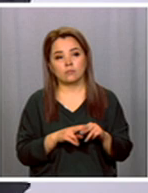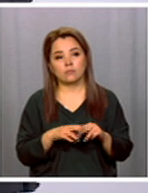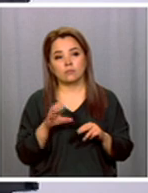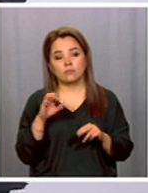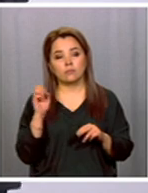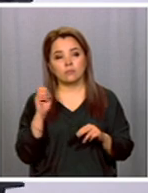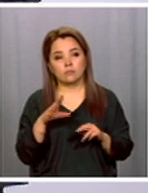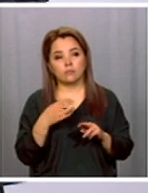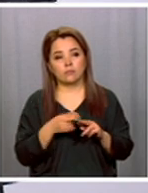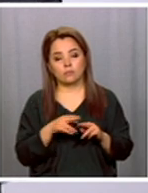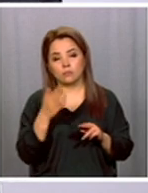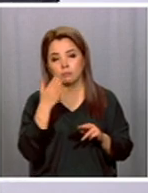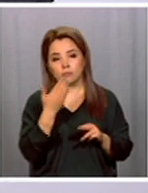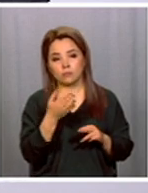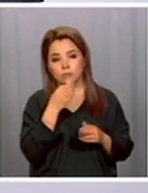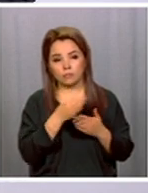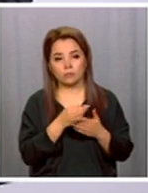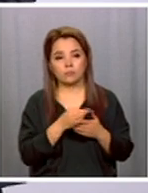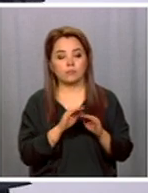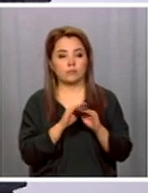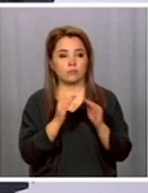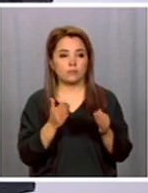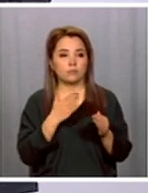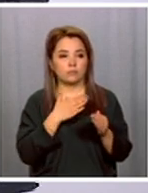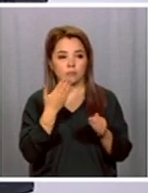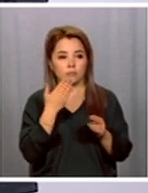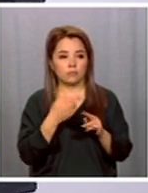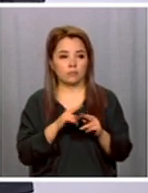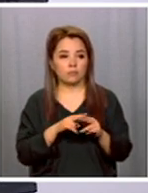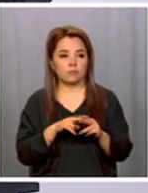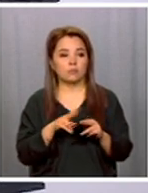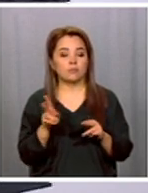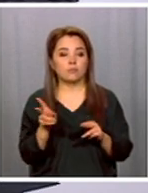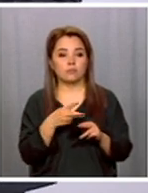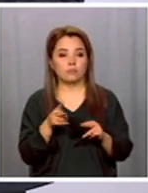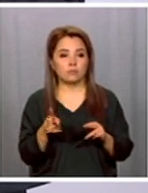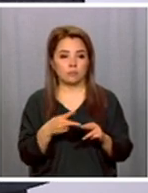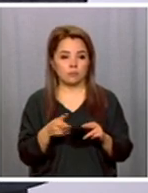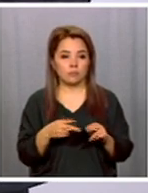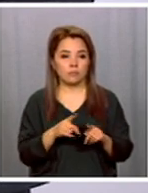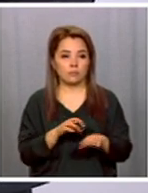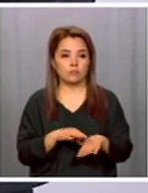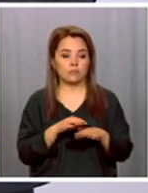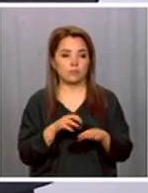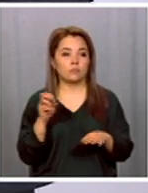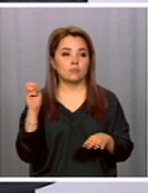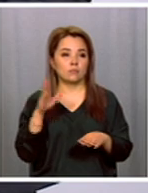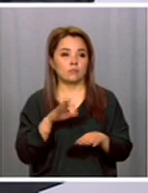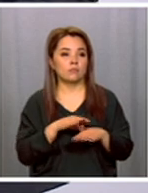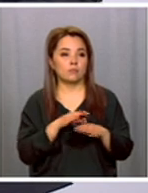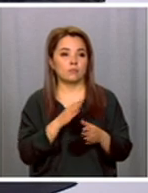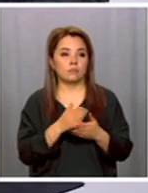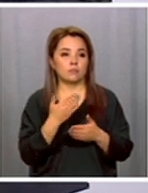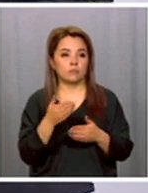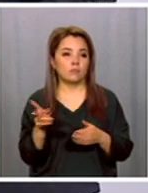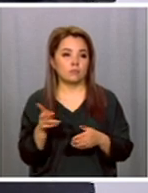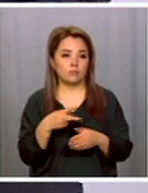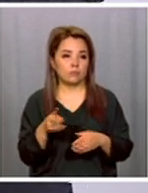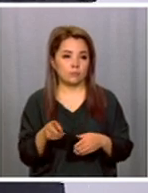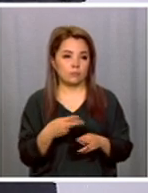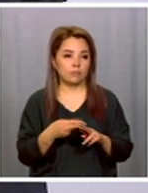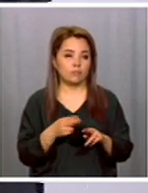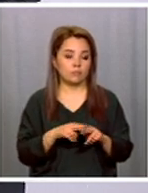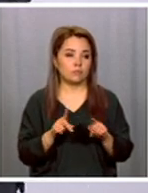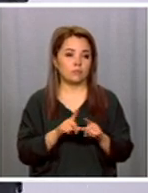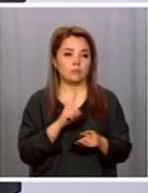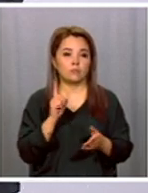сфералық айнамызға, ой сайнаға біз параллель сәулелерді жүргізейік. Параллель сәулелер жүргізетін болсақ, олар онда